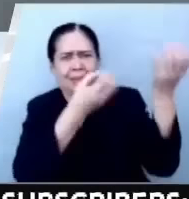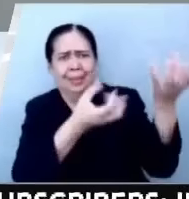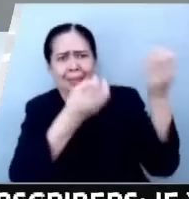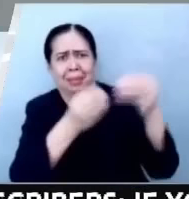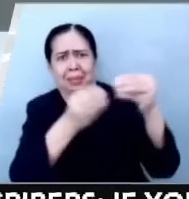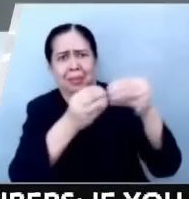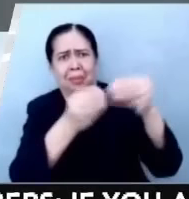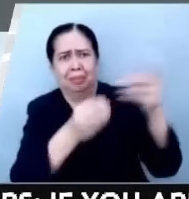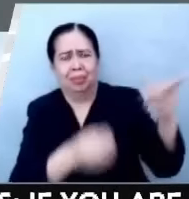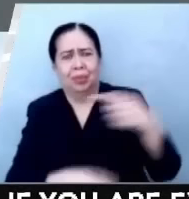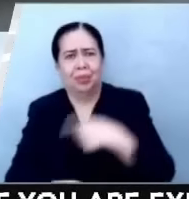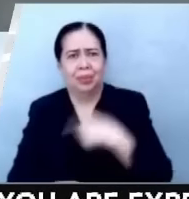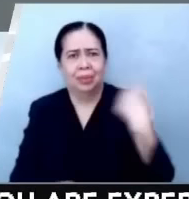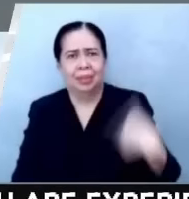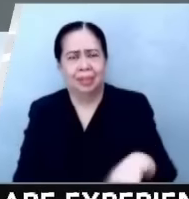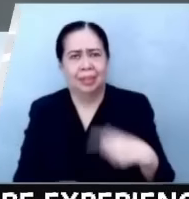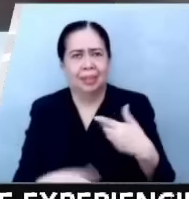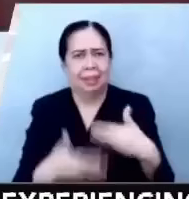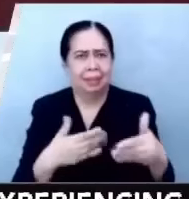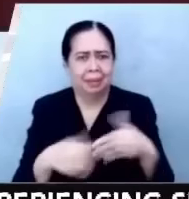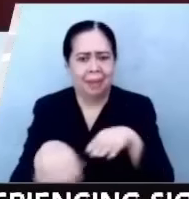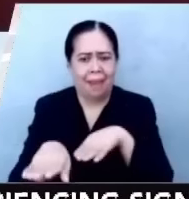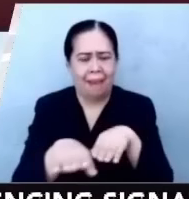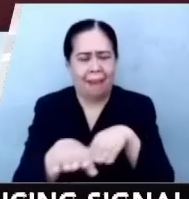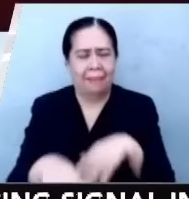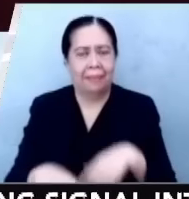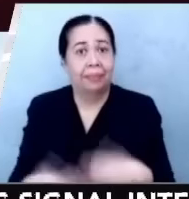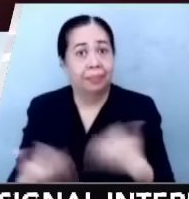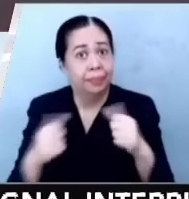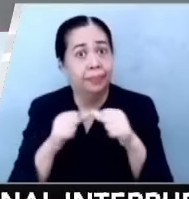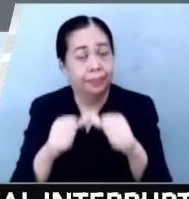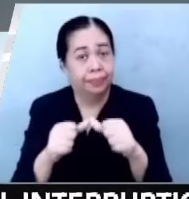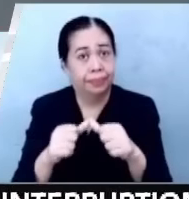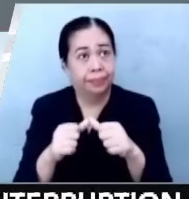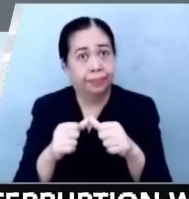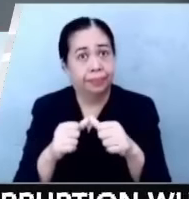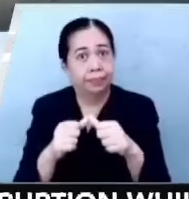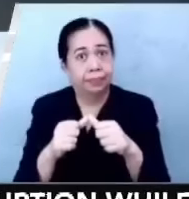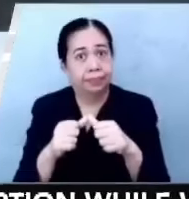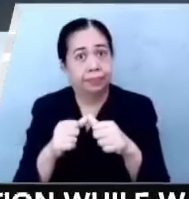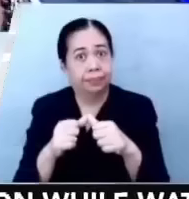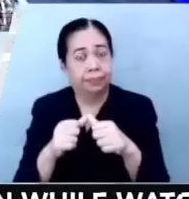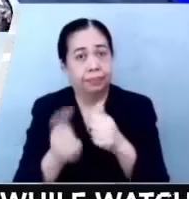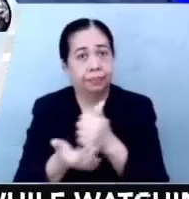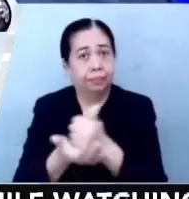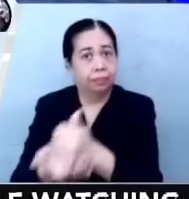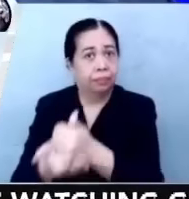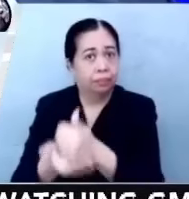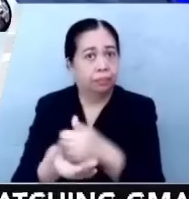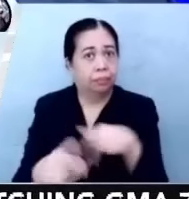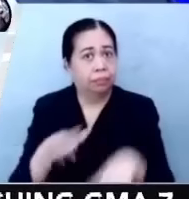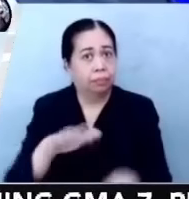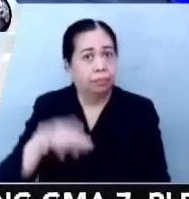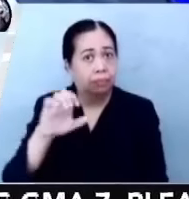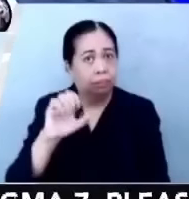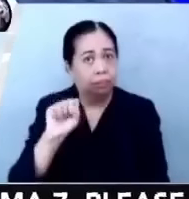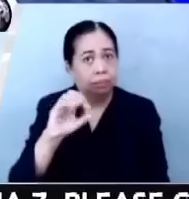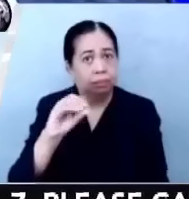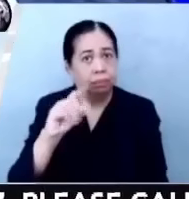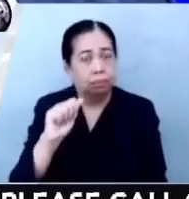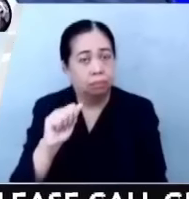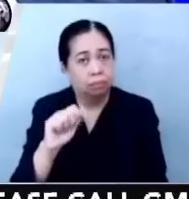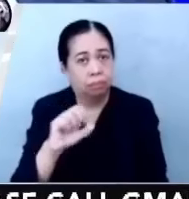vessel na kasama ang BFAR. Sa kabila nito, tuloy ang ating mga humanitarian mission pa rin sa Skoda Shoal? Yes,